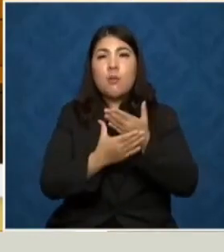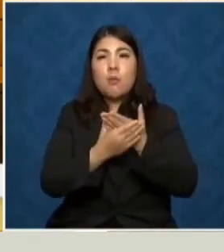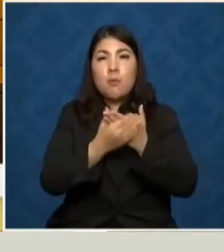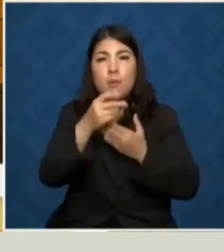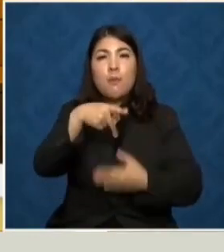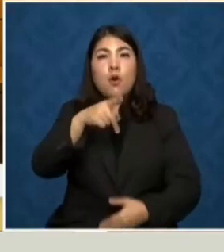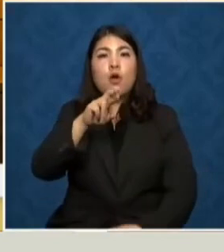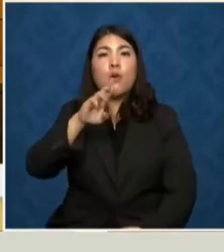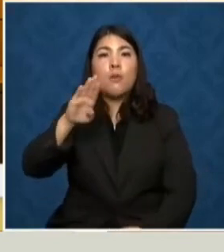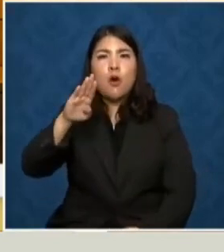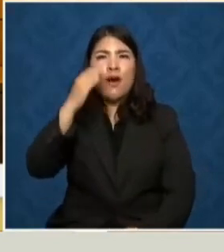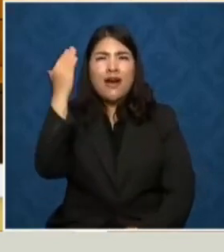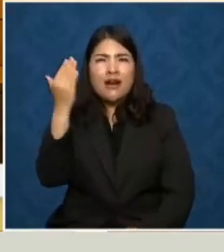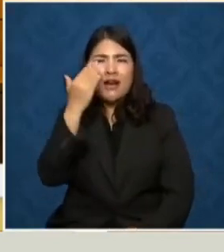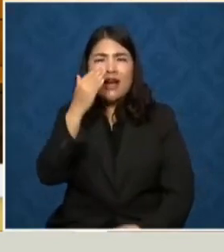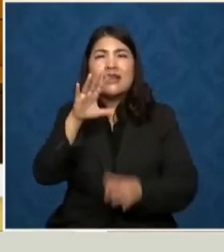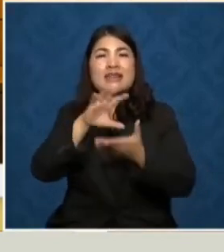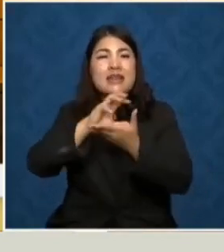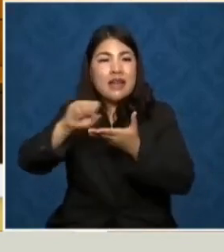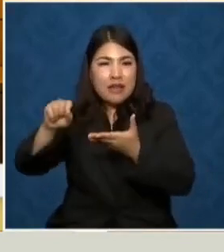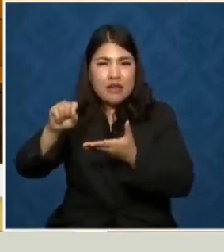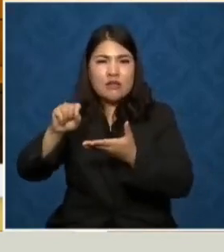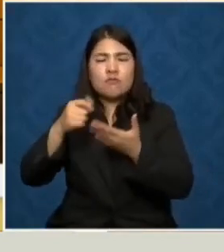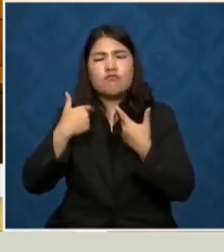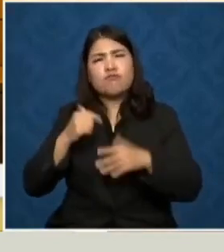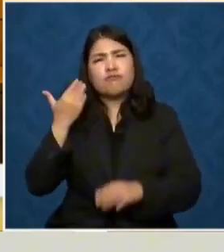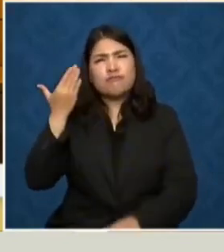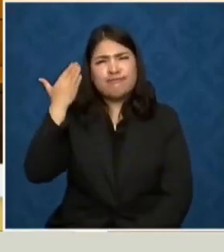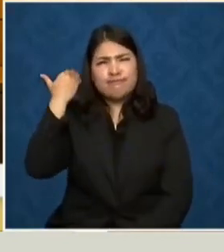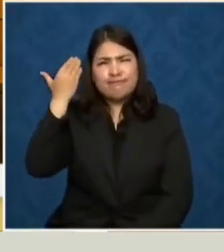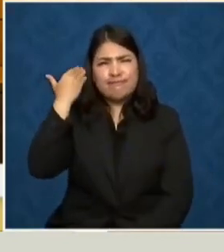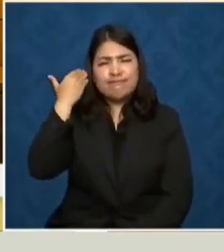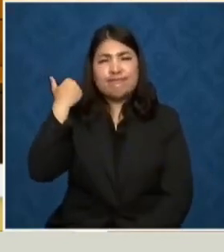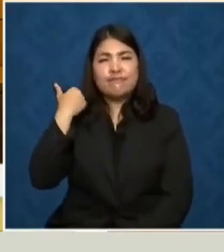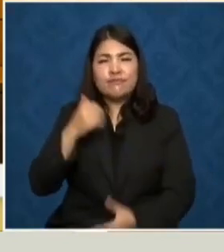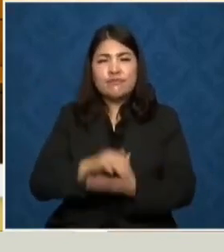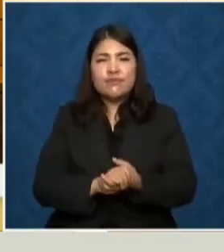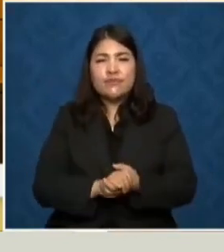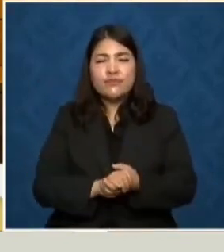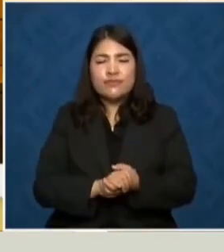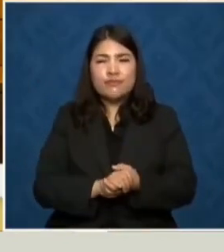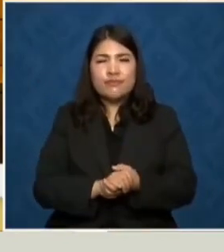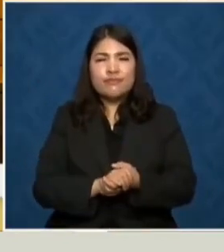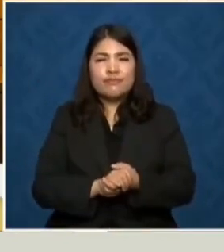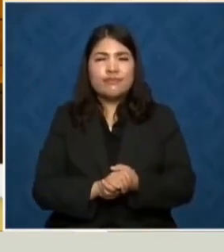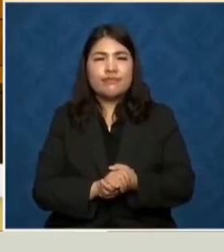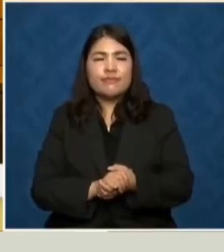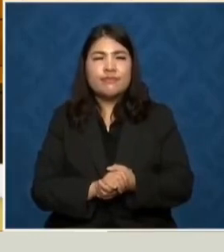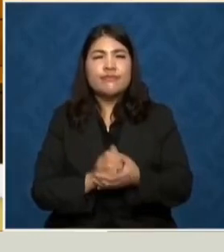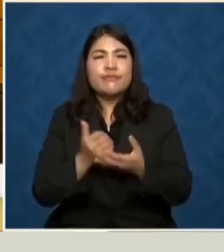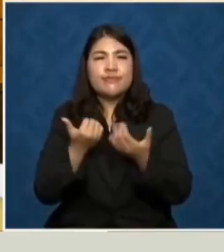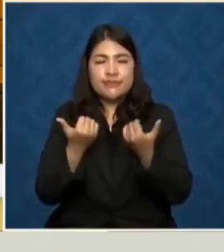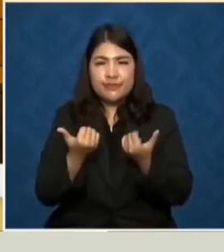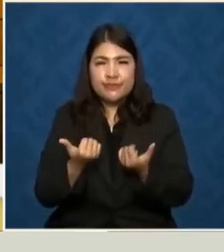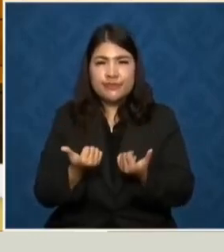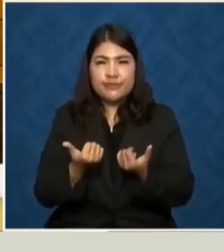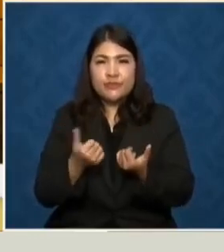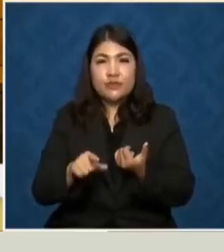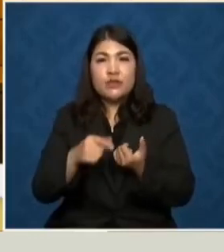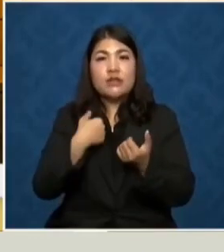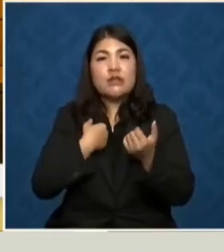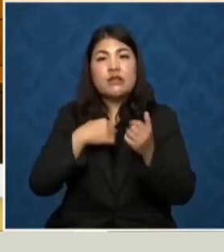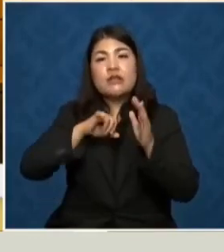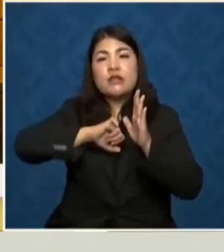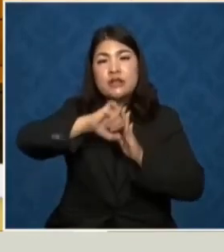ดนะครับที่ผ่านมาถึงแม้ว่าในอดีตหรือในปัจจุบันเนี้ยจังหวัดเชียง